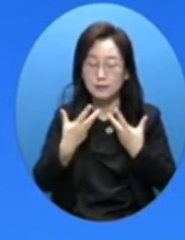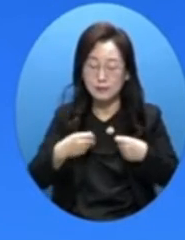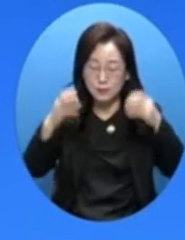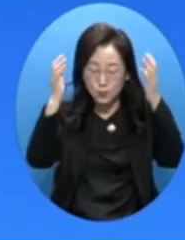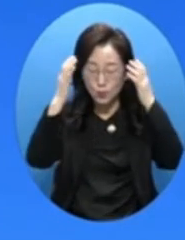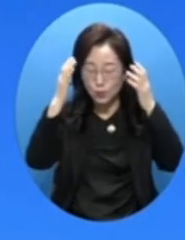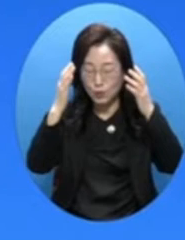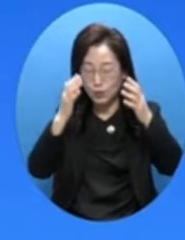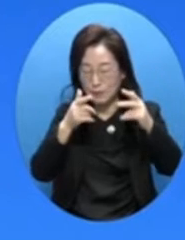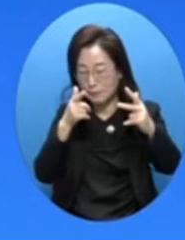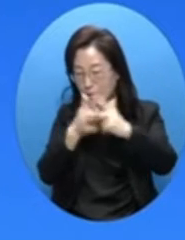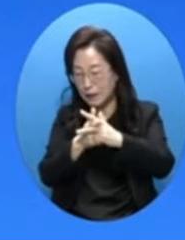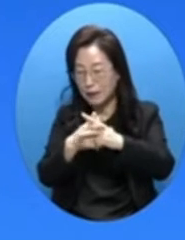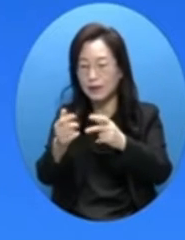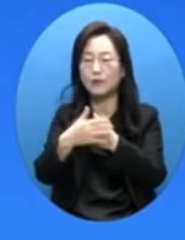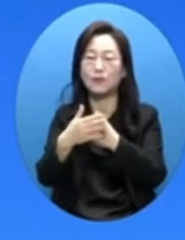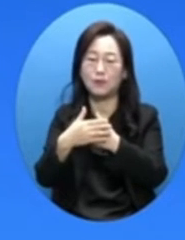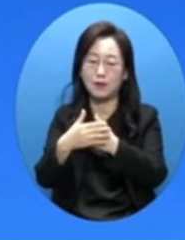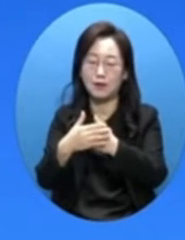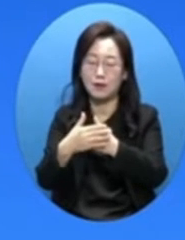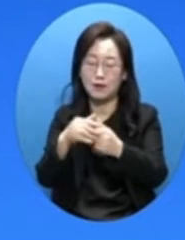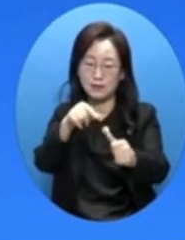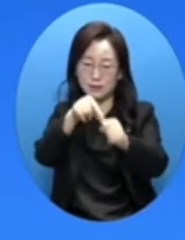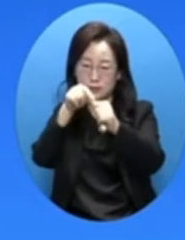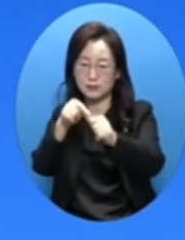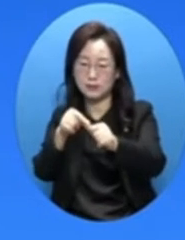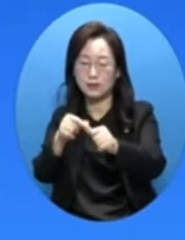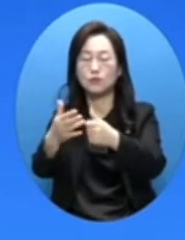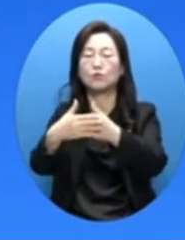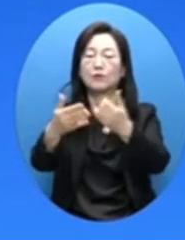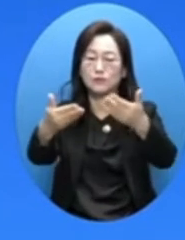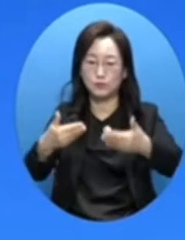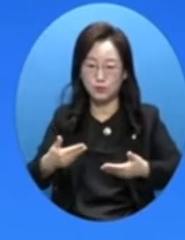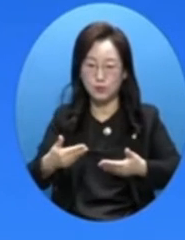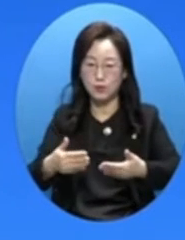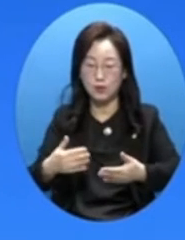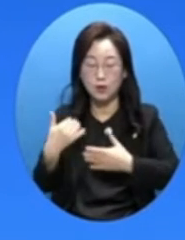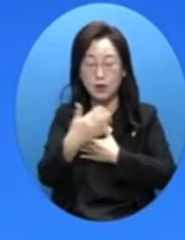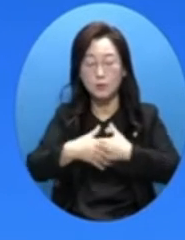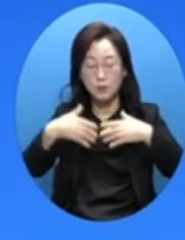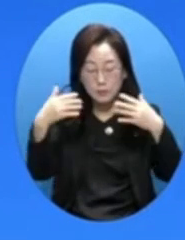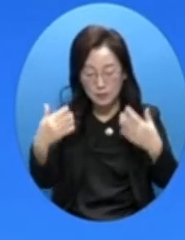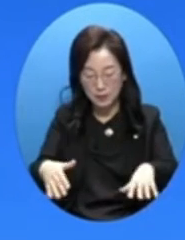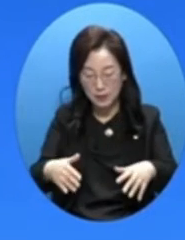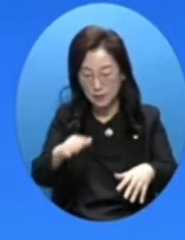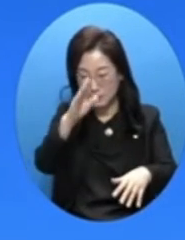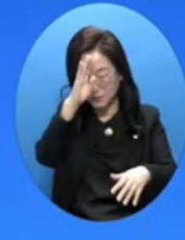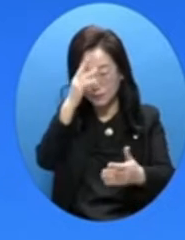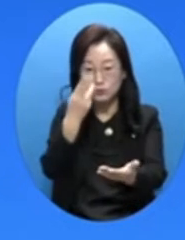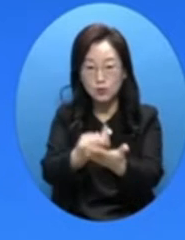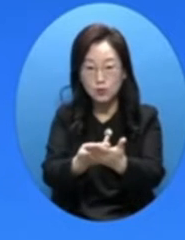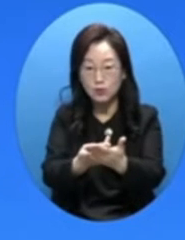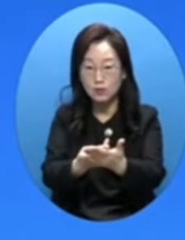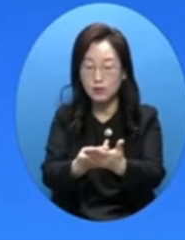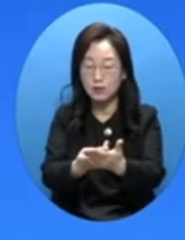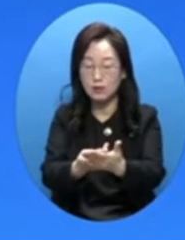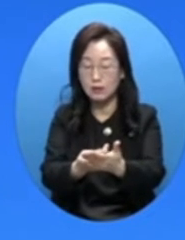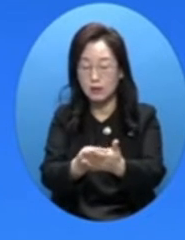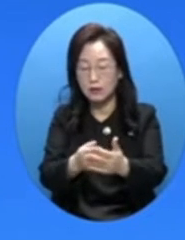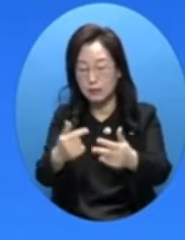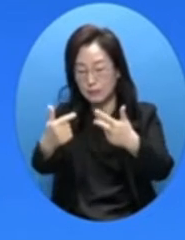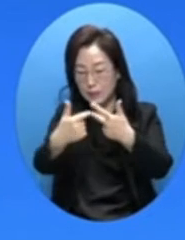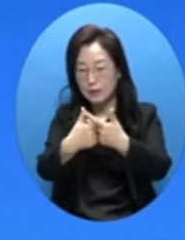아시고 우리를 도우시고 우리를 일으켜 세워주시는 것입니다. 우리가 몸이 아파 누웠을 때 우리의 아픔을 아시고 우리